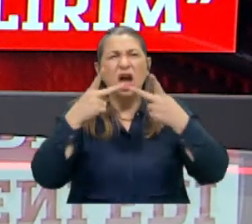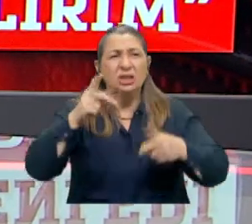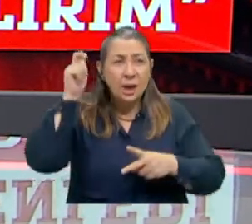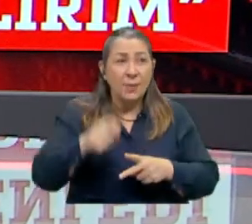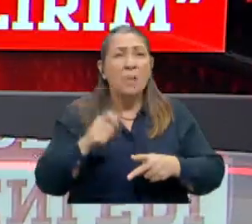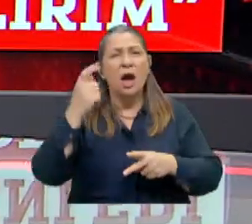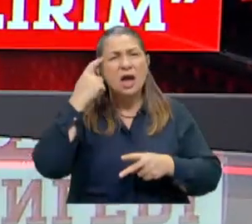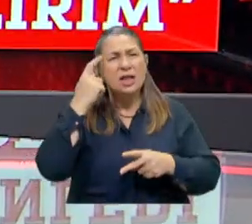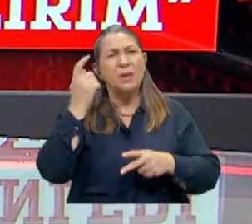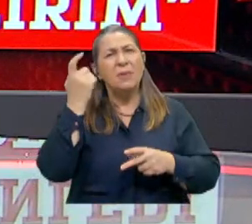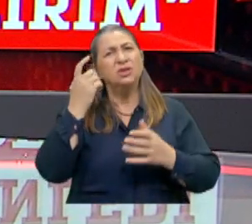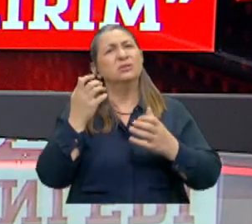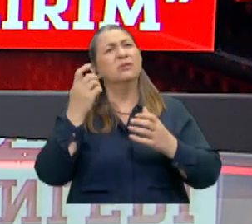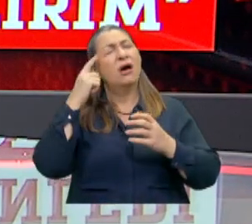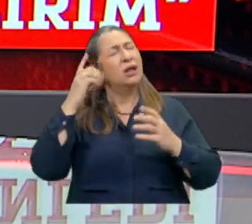başlarından alırım.